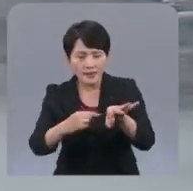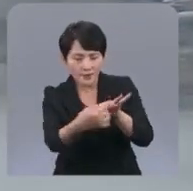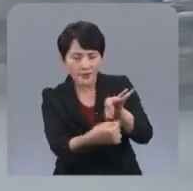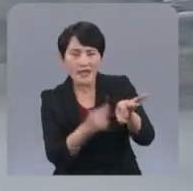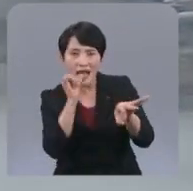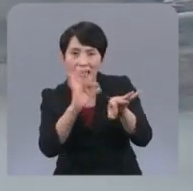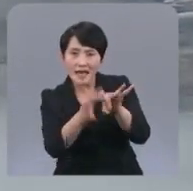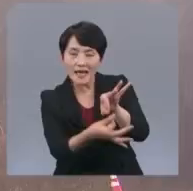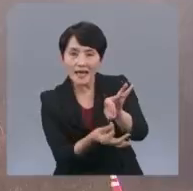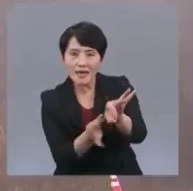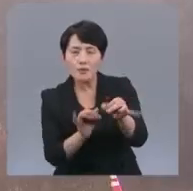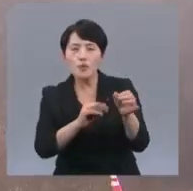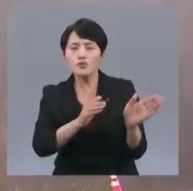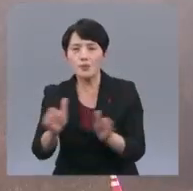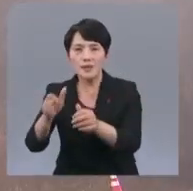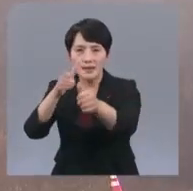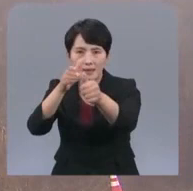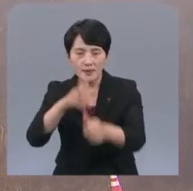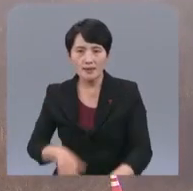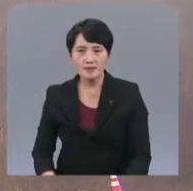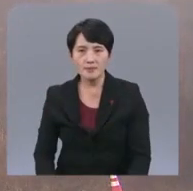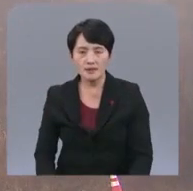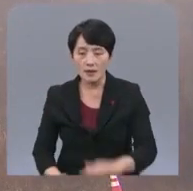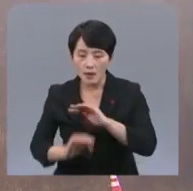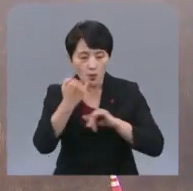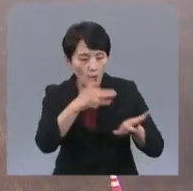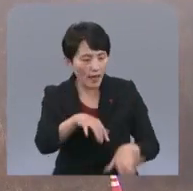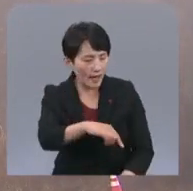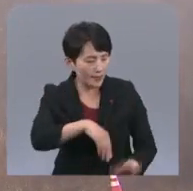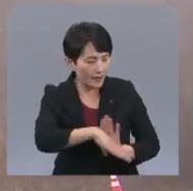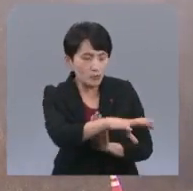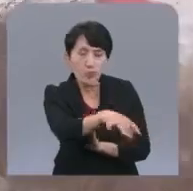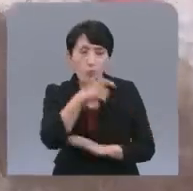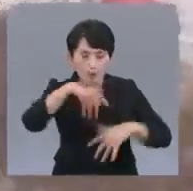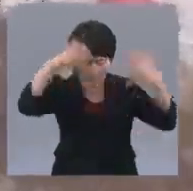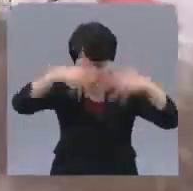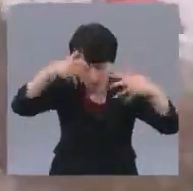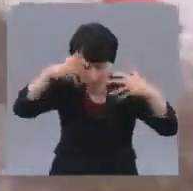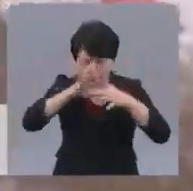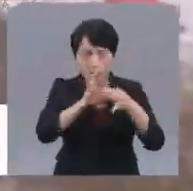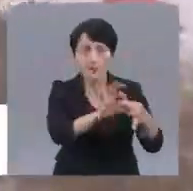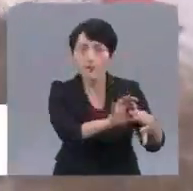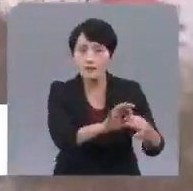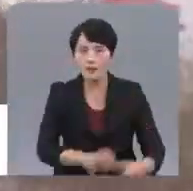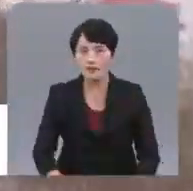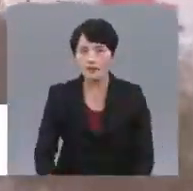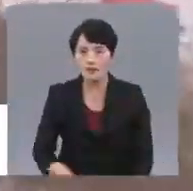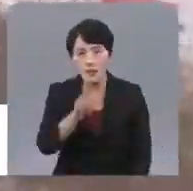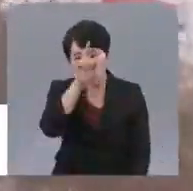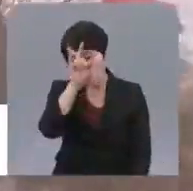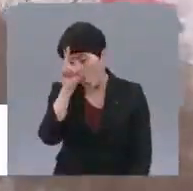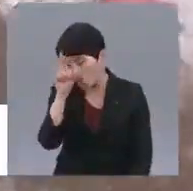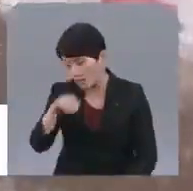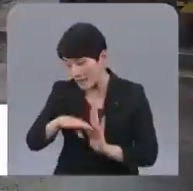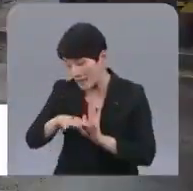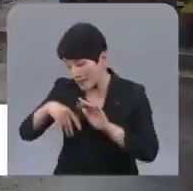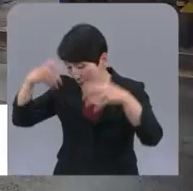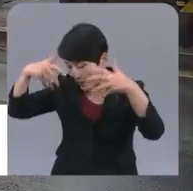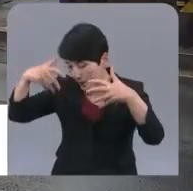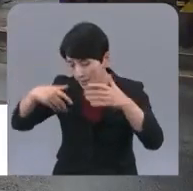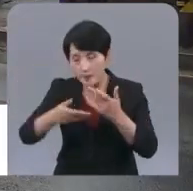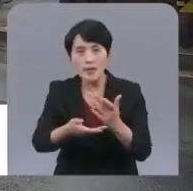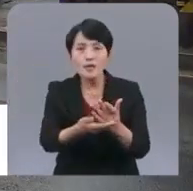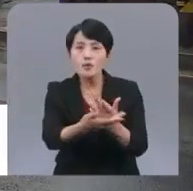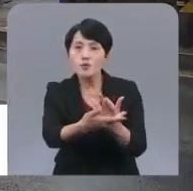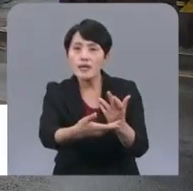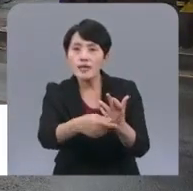作。地势高的地方大量积雪，气温较高的海岸地区则出现降雨天气。三治地区降水